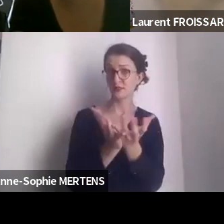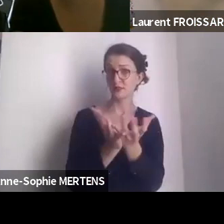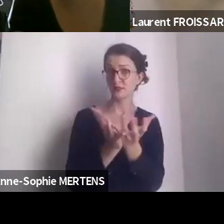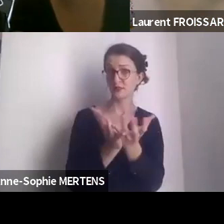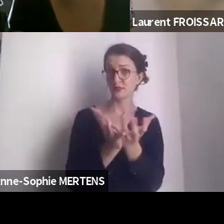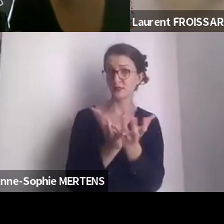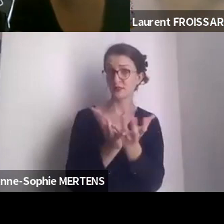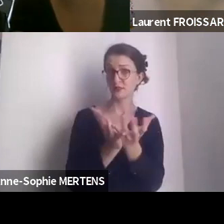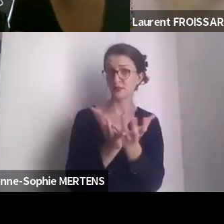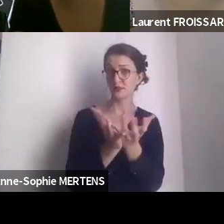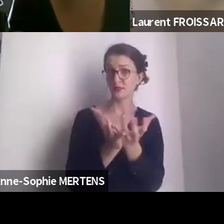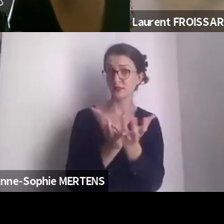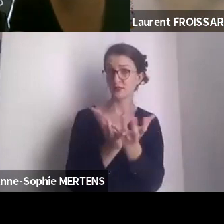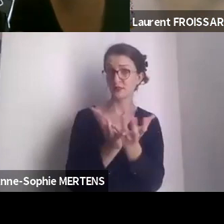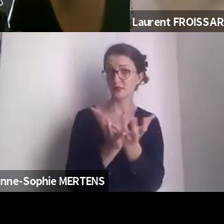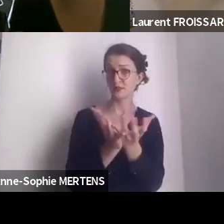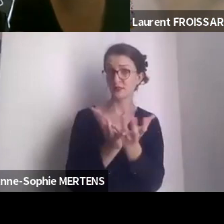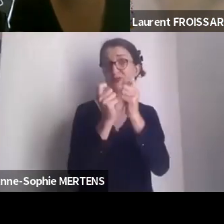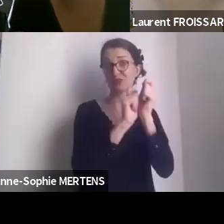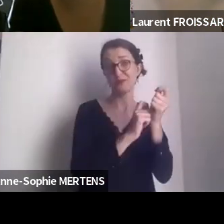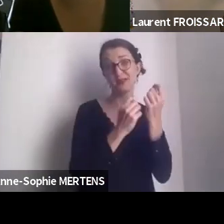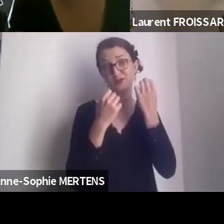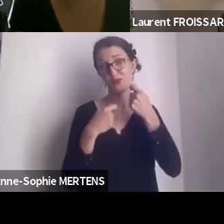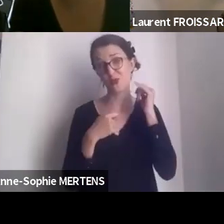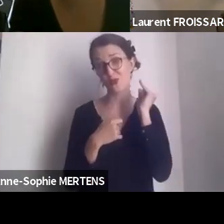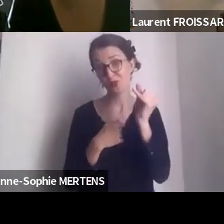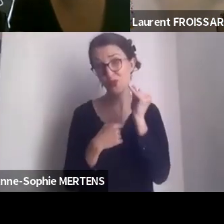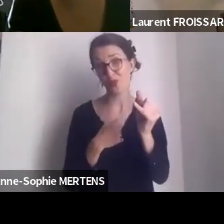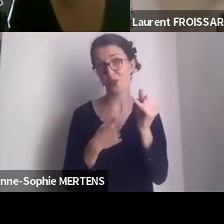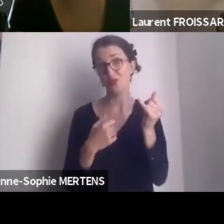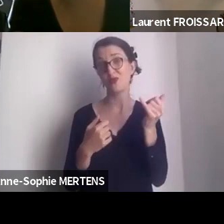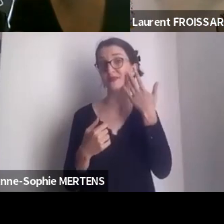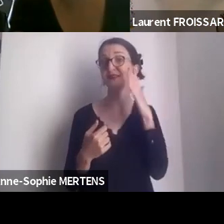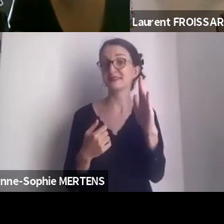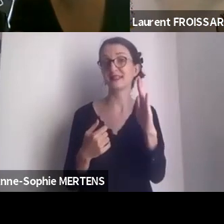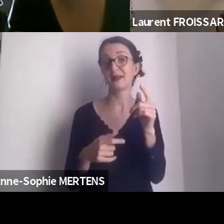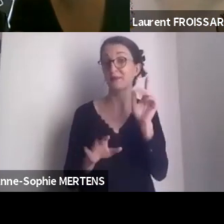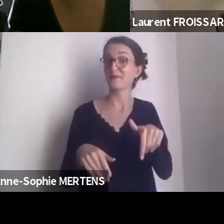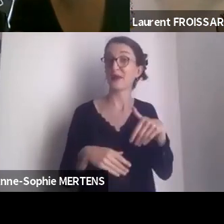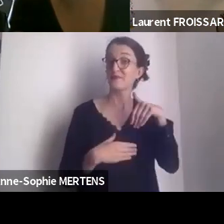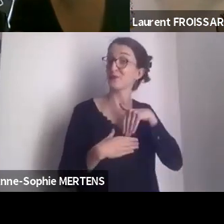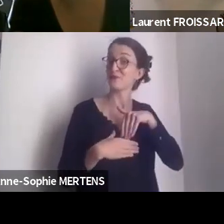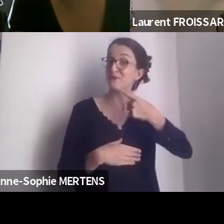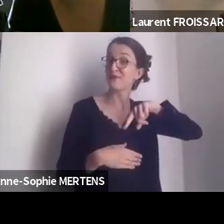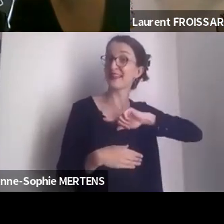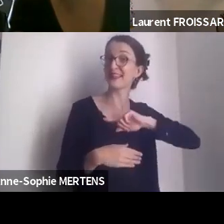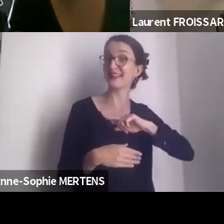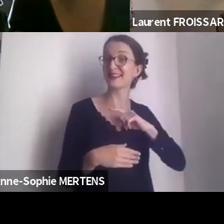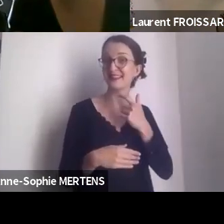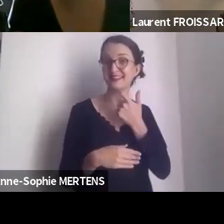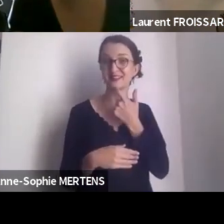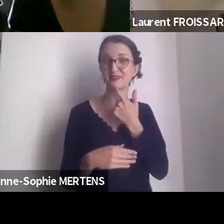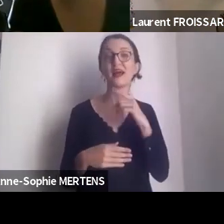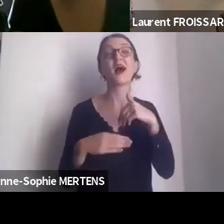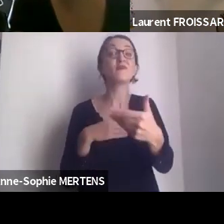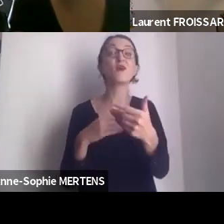tout simplement parce qu'on le voit chez nous en interne. Hein, avant de prodiguer des conseils à l'extérieur, on se les applique à nous-mêmes chez nous.